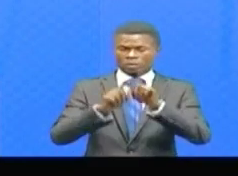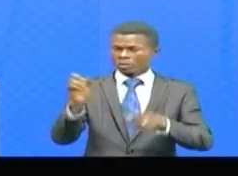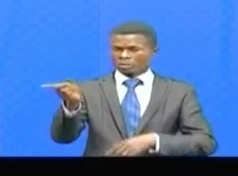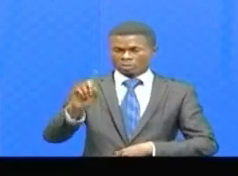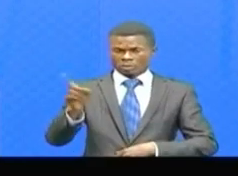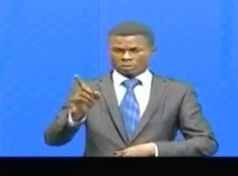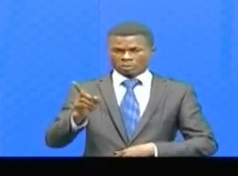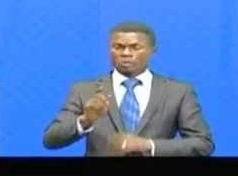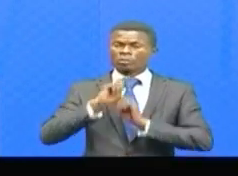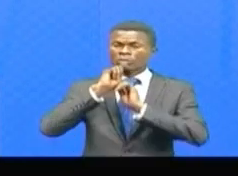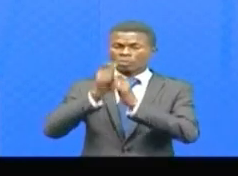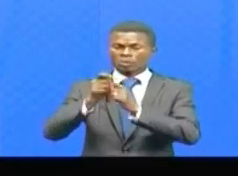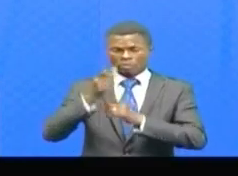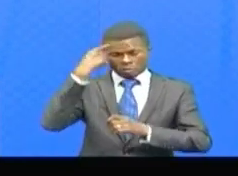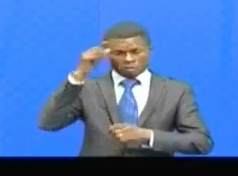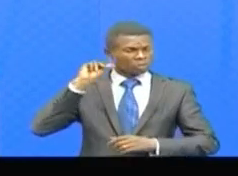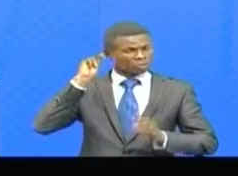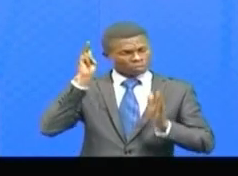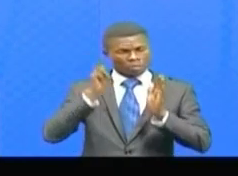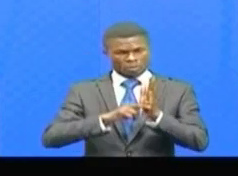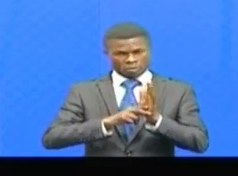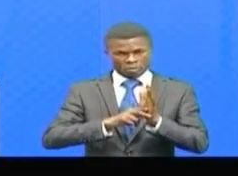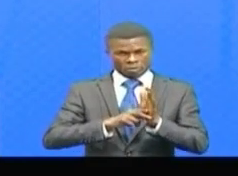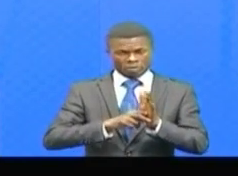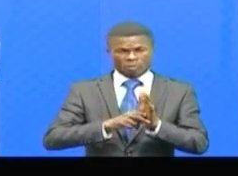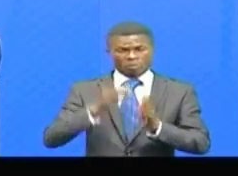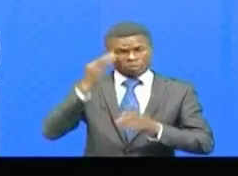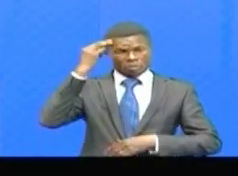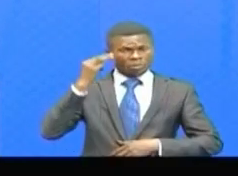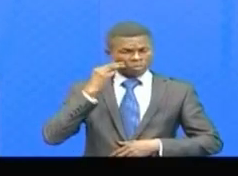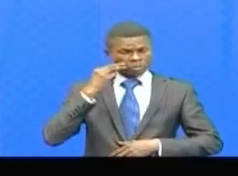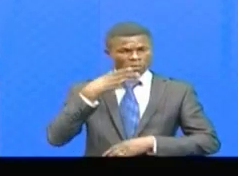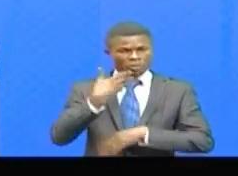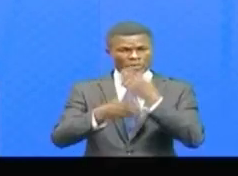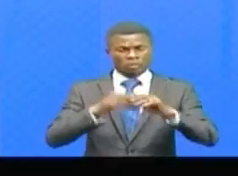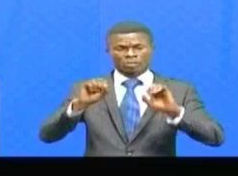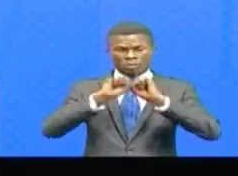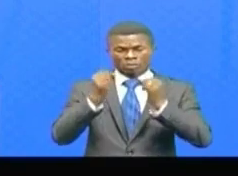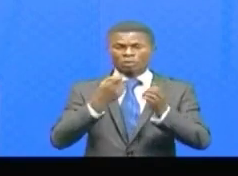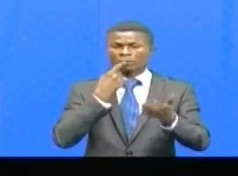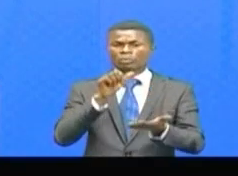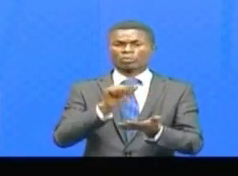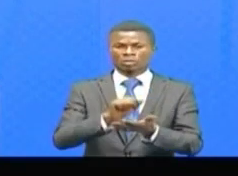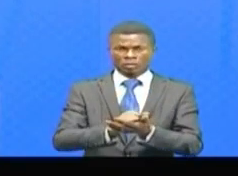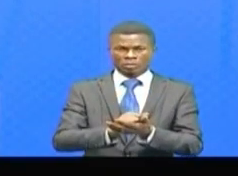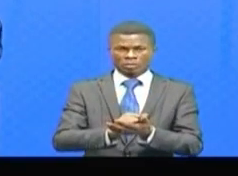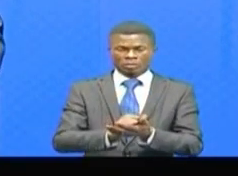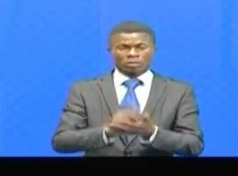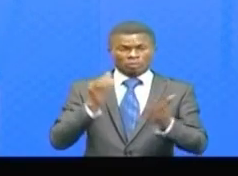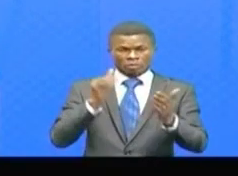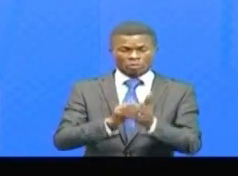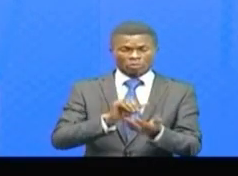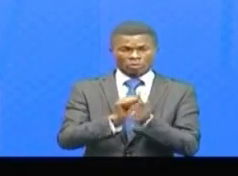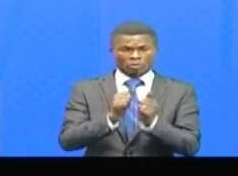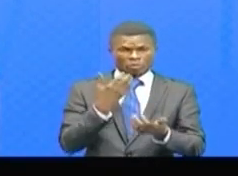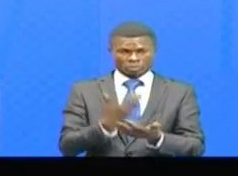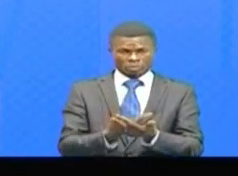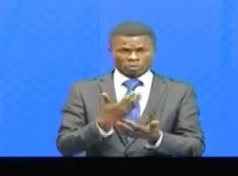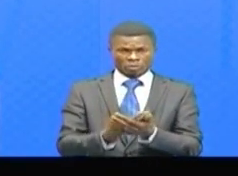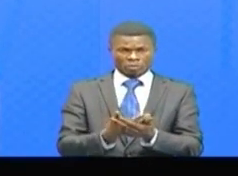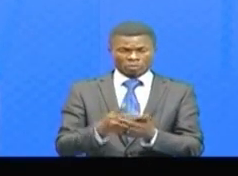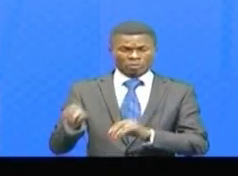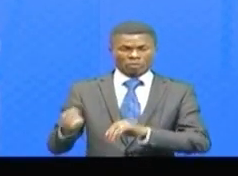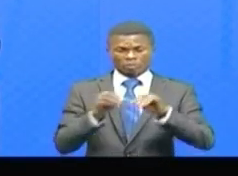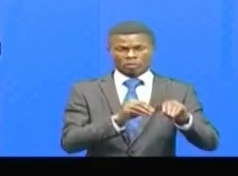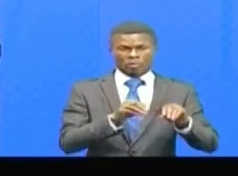ni un don pour le gouvernement, a précisé le ministre des Affaires sociales. Au regard de l'urgence de la mise en